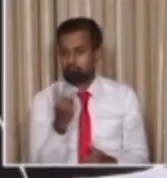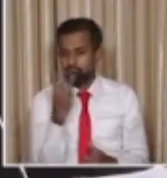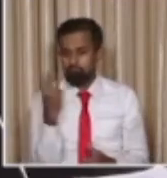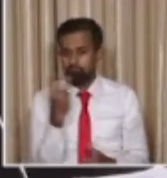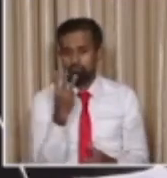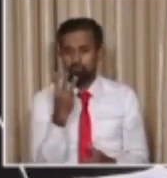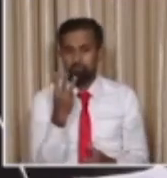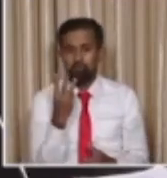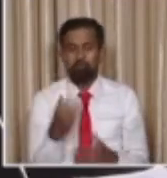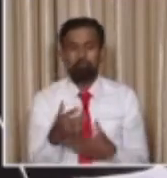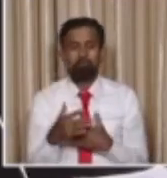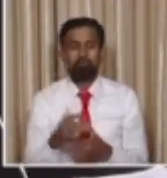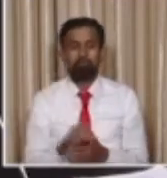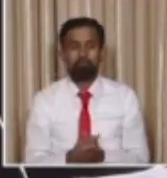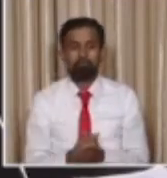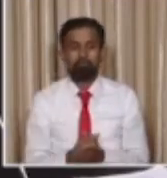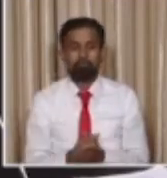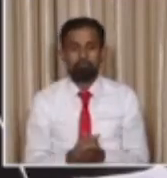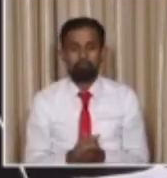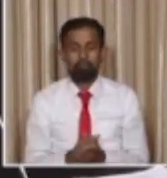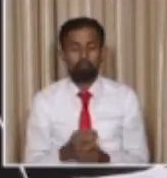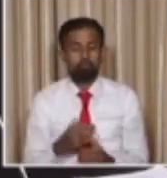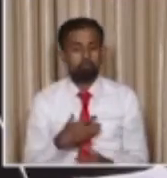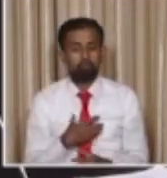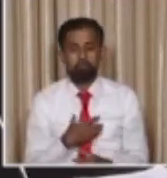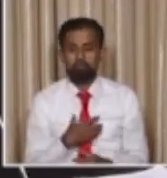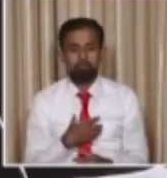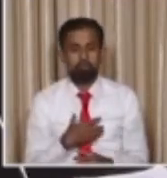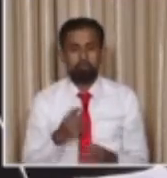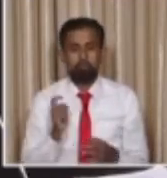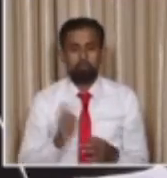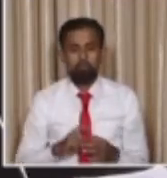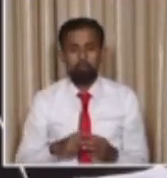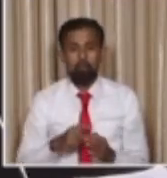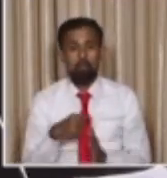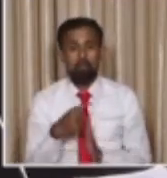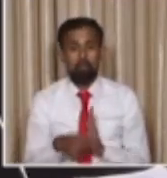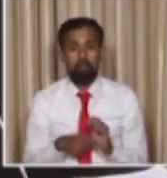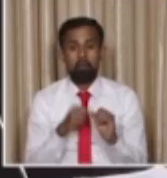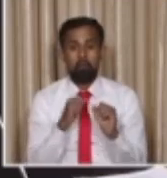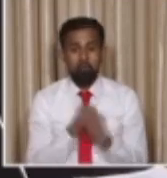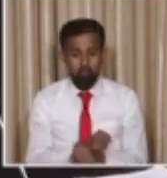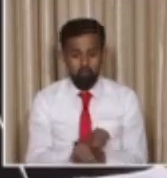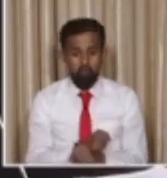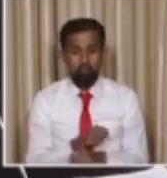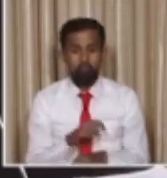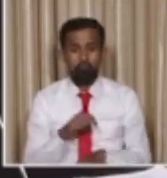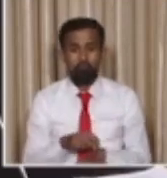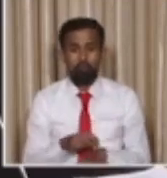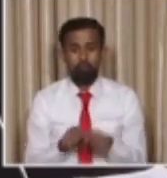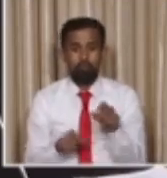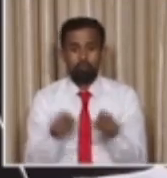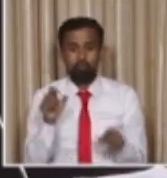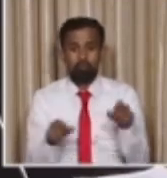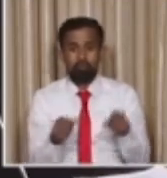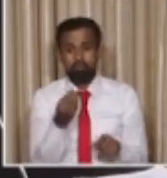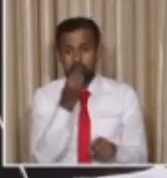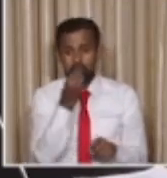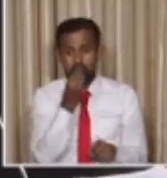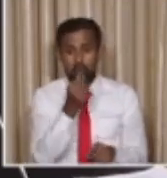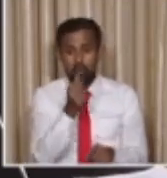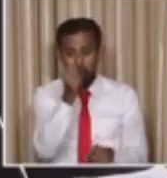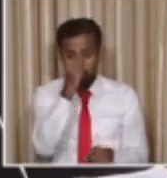අද මූණ දීලා තියෙනවා. ඉතින් ඇත්තට මේක ඉතාම කනගාටුදායක තත්වයක්. රටක් බංකොලොත් වෙලා තියෙද්දි මිනිස්සු ආහාර වලින් ගසා